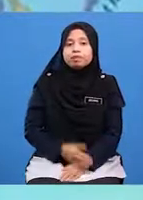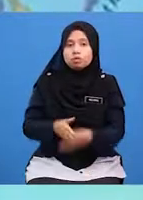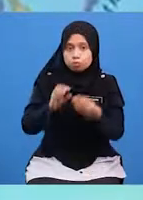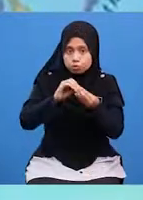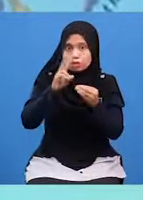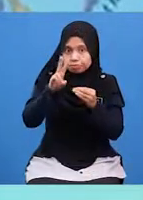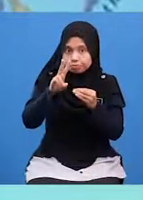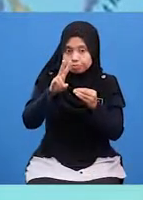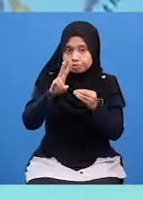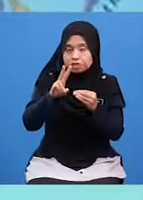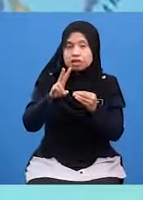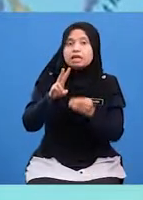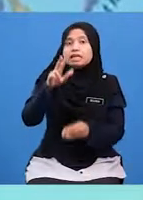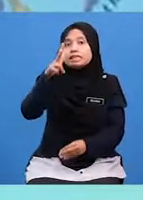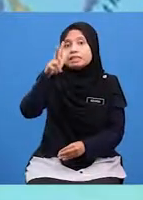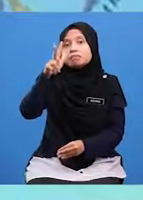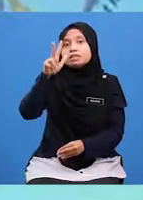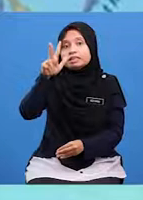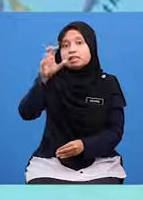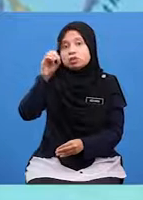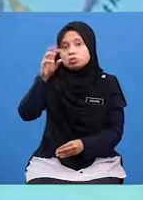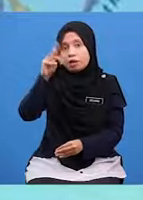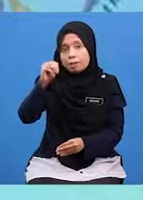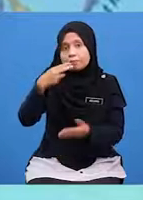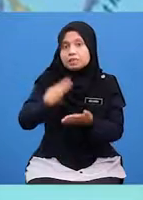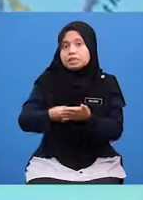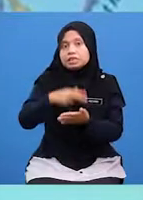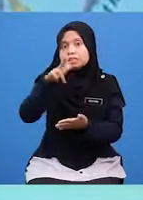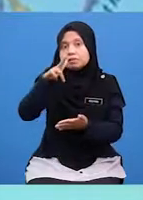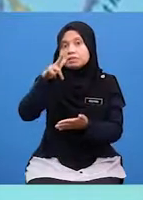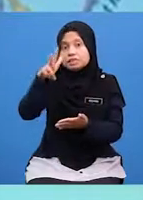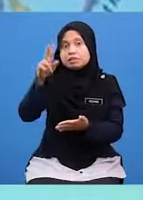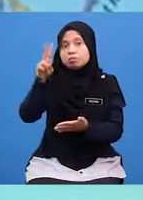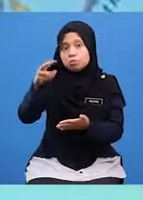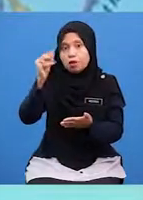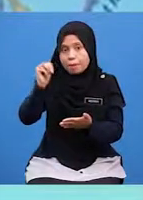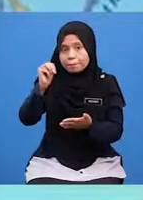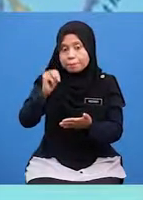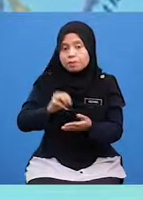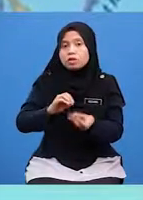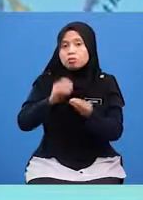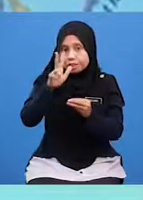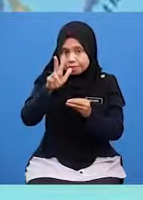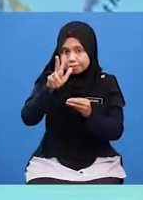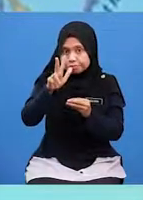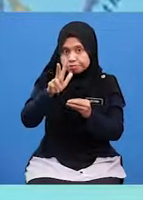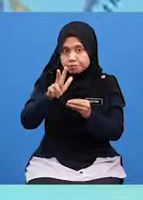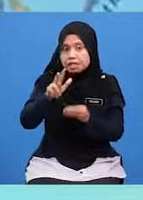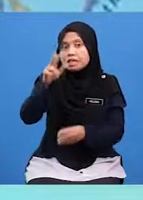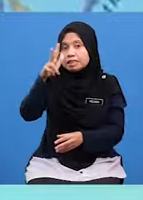Pengembaraan yang kedua iaitu antara 1330 Masihi sehingga 1332 Masihi. Pengembaraan yang ketiga